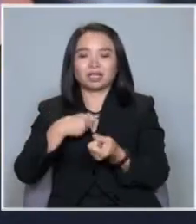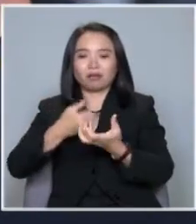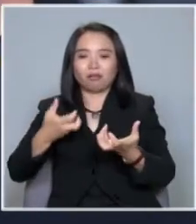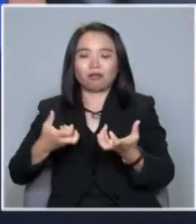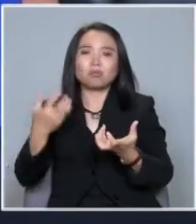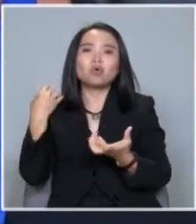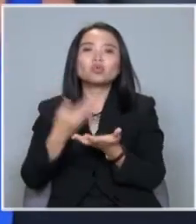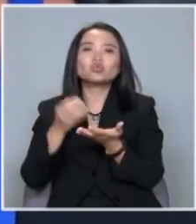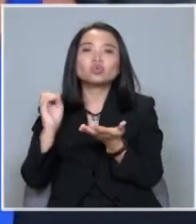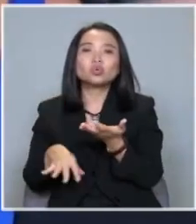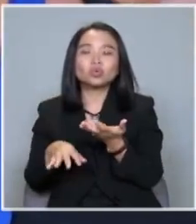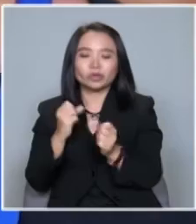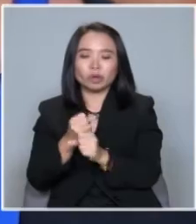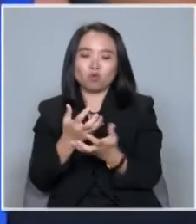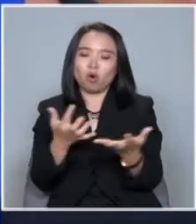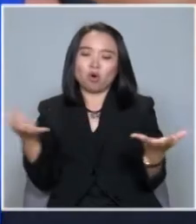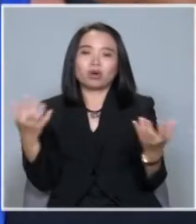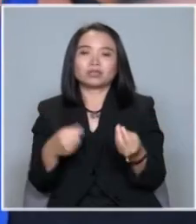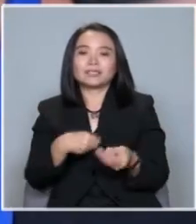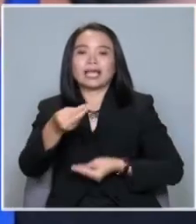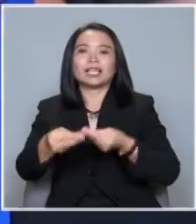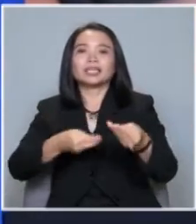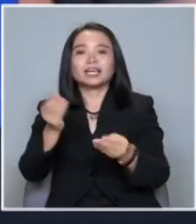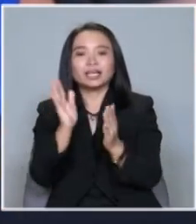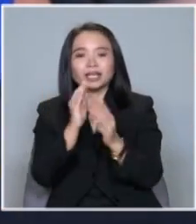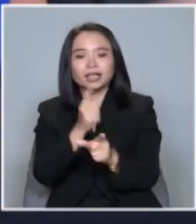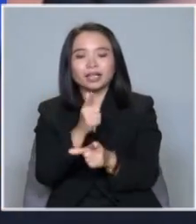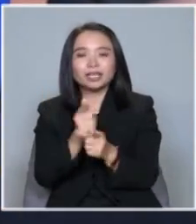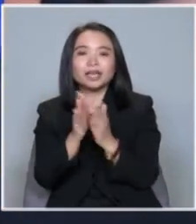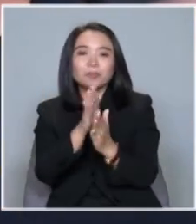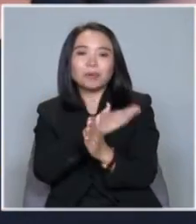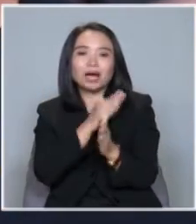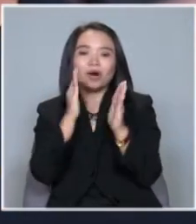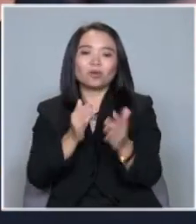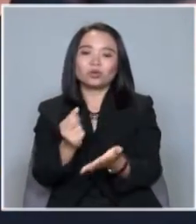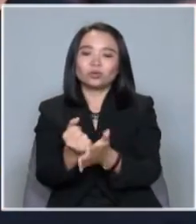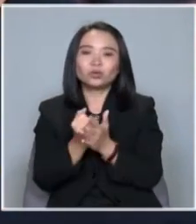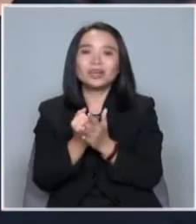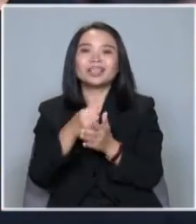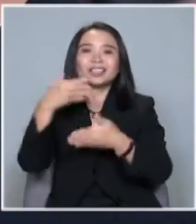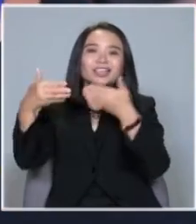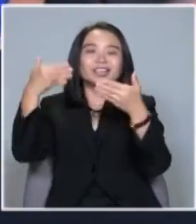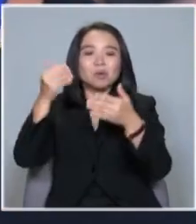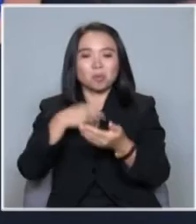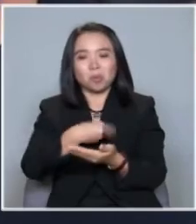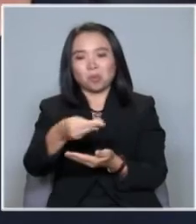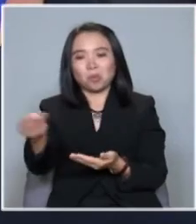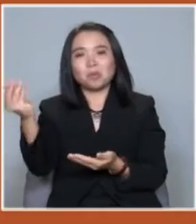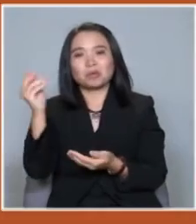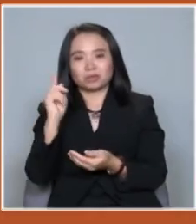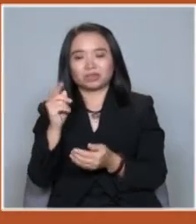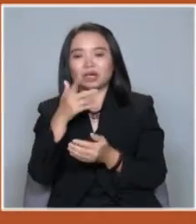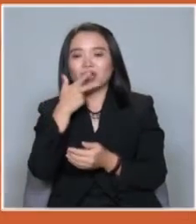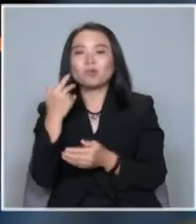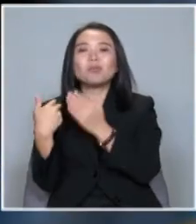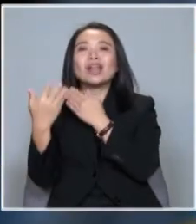ของมันถูกเขาก็จะทำเยอะแล้วก็แจกเลี้ยงพระเลี้ยงอะไรแบบก็จะแจกคนที่มาช่วยงานเป็นขนมพื้นบ้าน